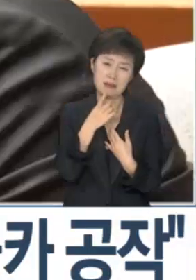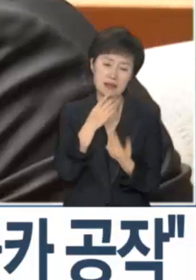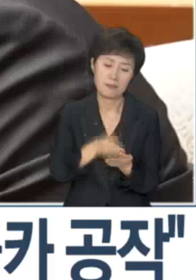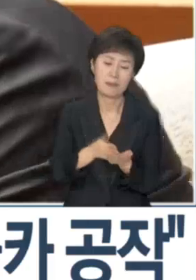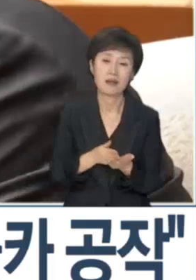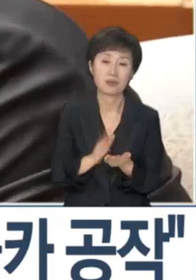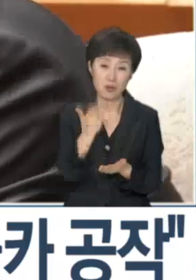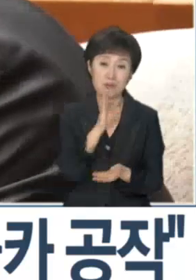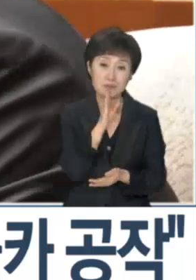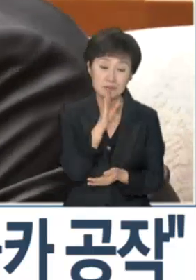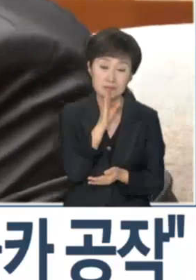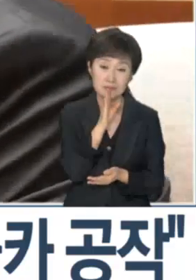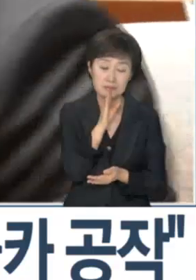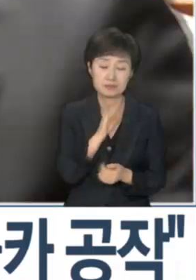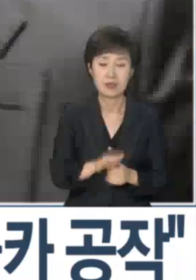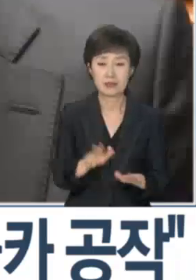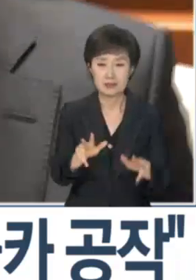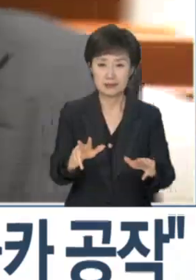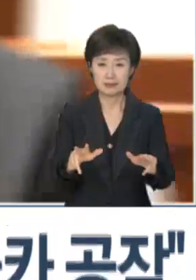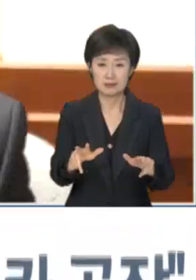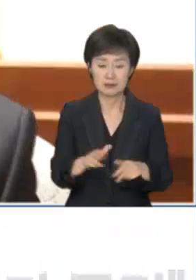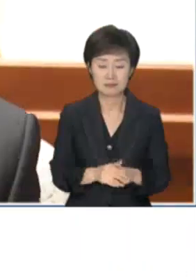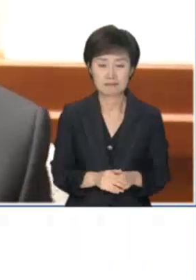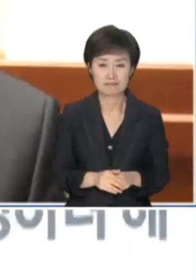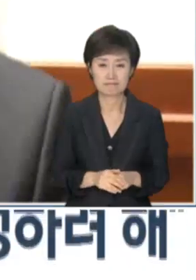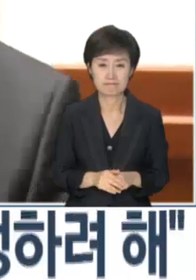아니라고 봅니다. 다만 지금 이렇게